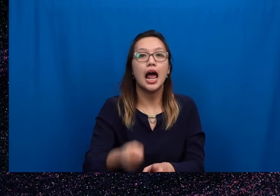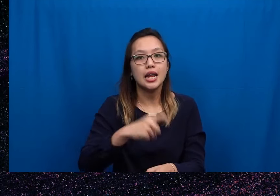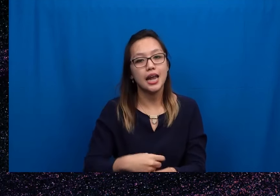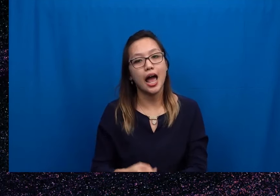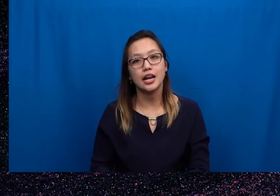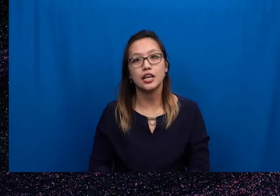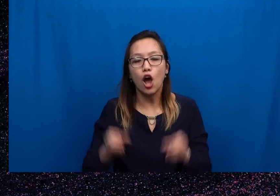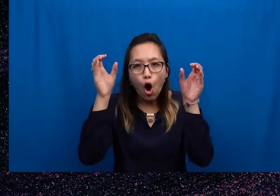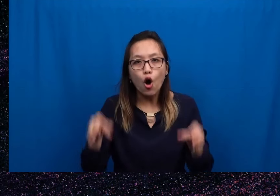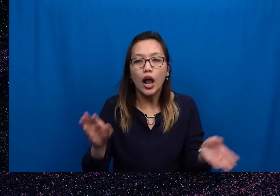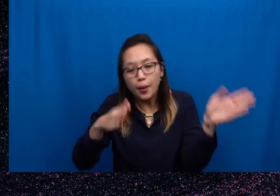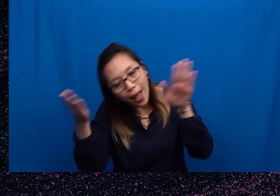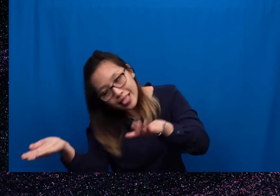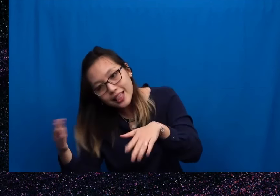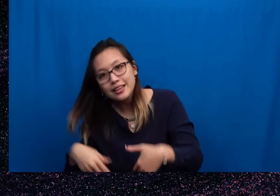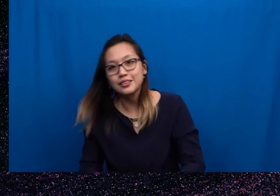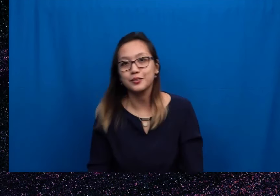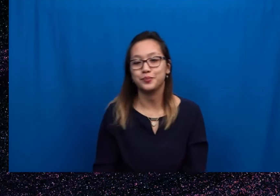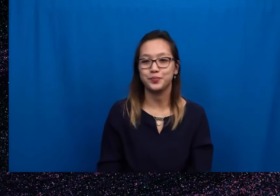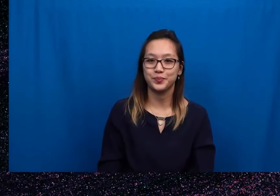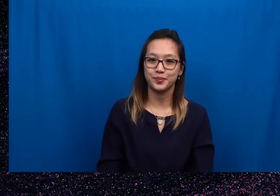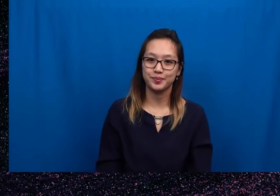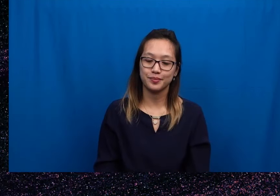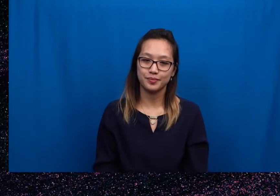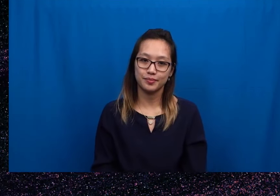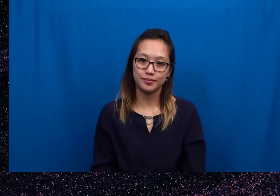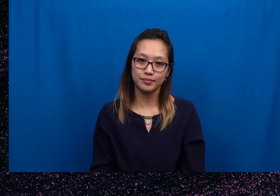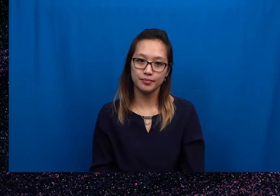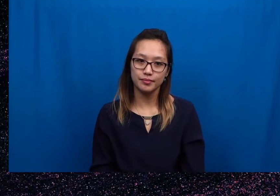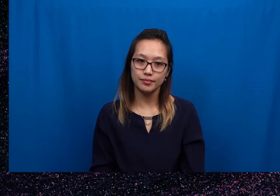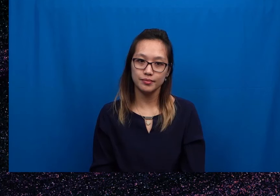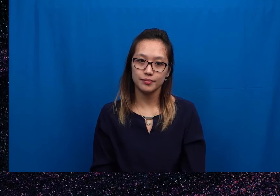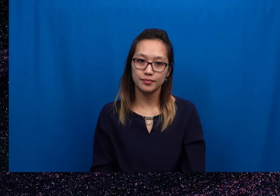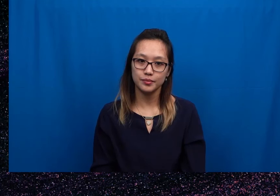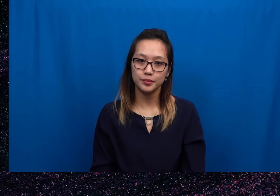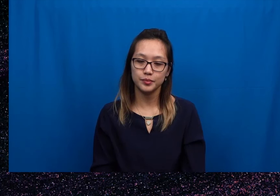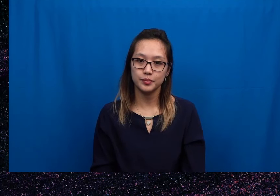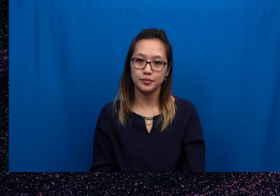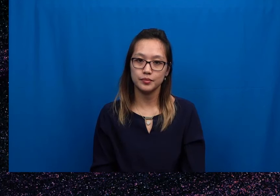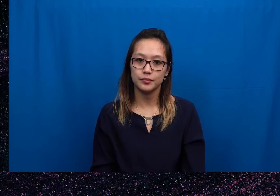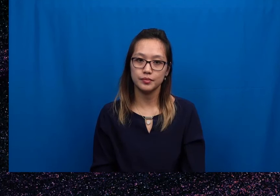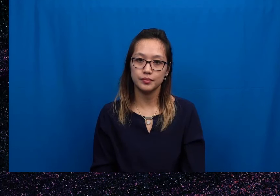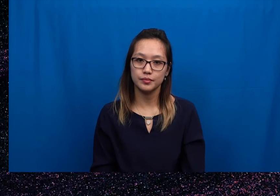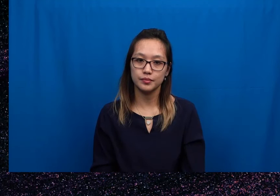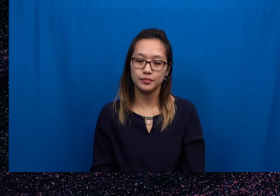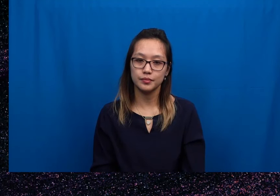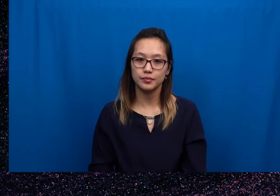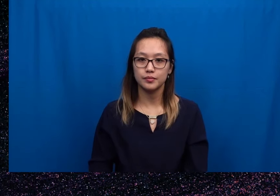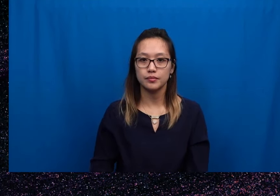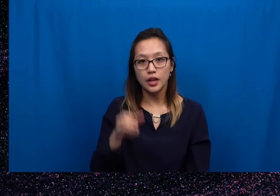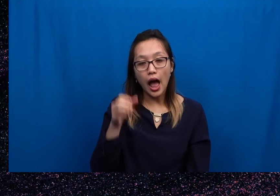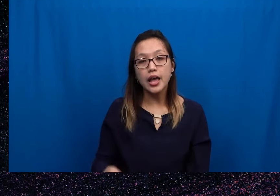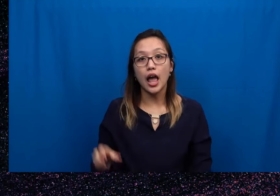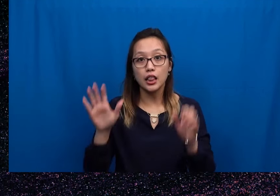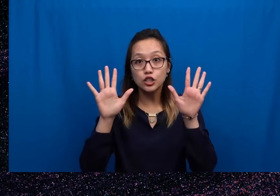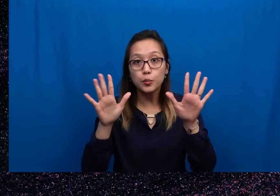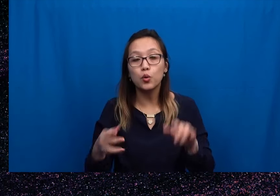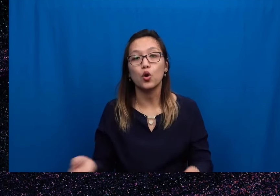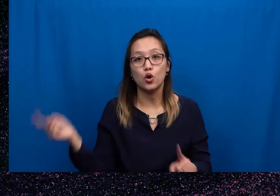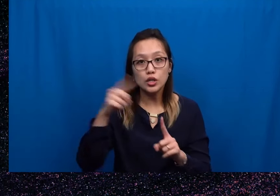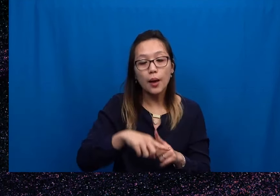kita perhatikan kata-kata dari Rasul Paulus ini, mulai dari ayat yang sebelumnya sampai dengan ayat yang ke-10 sampai ayat